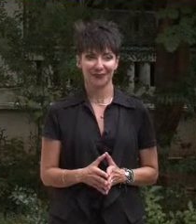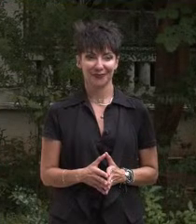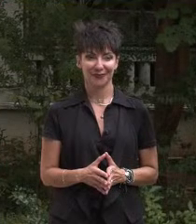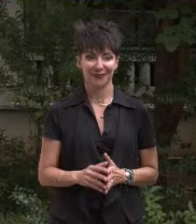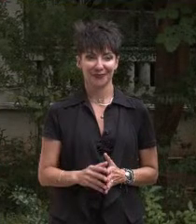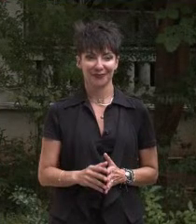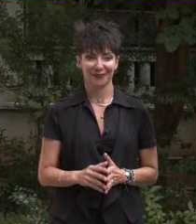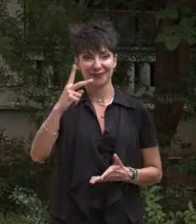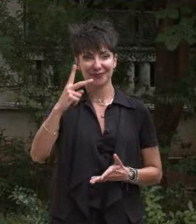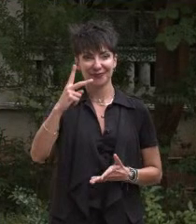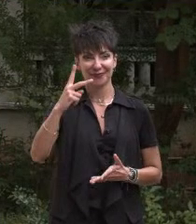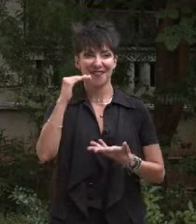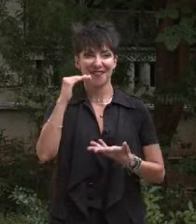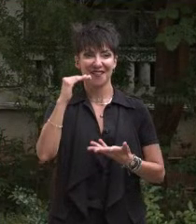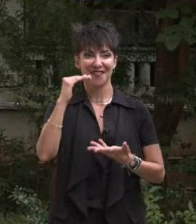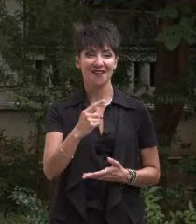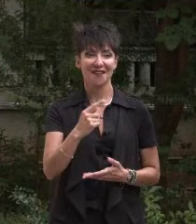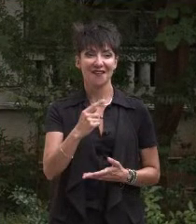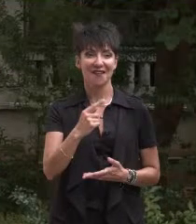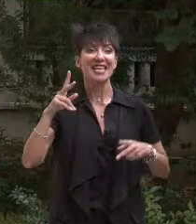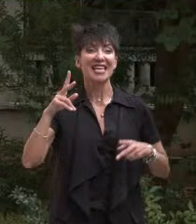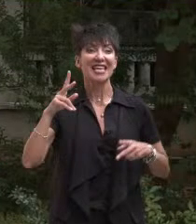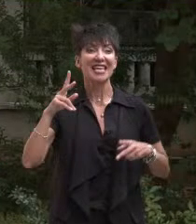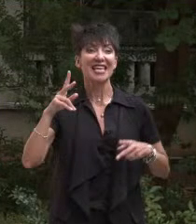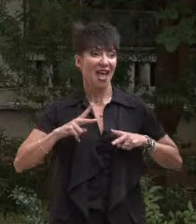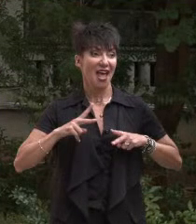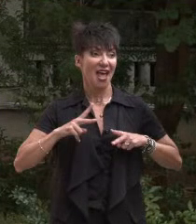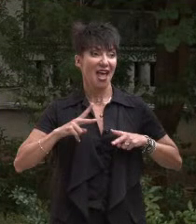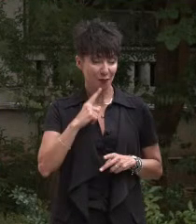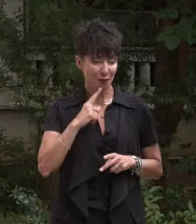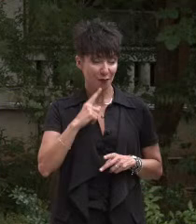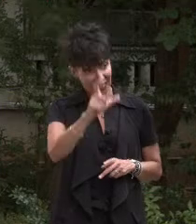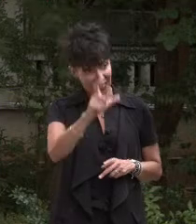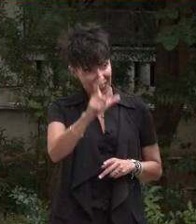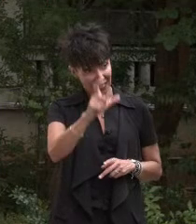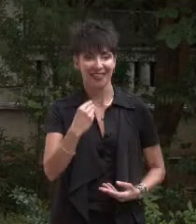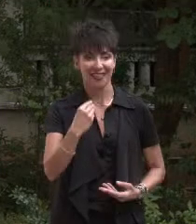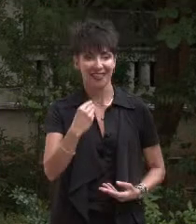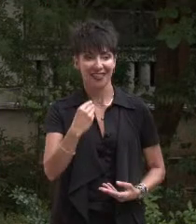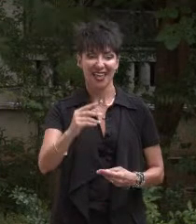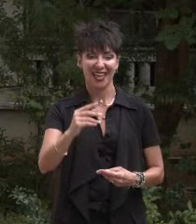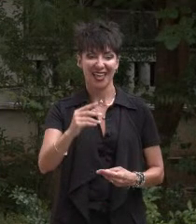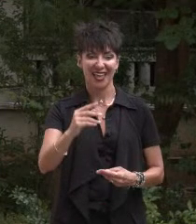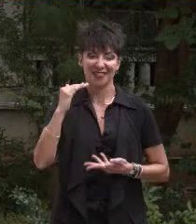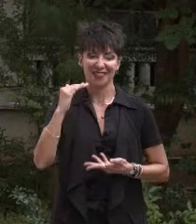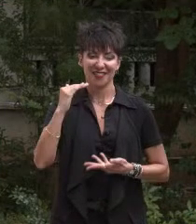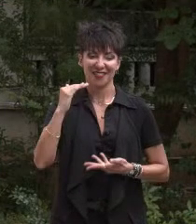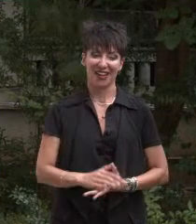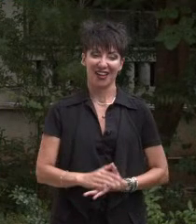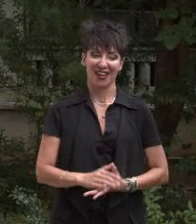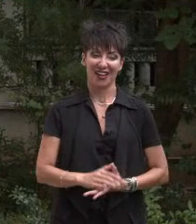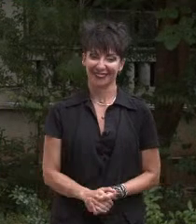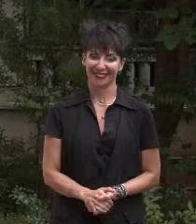Συνεχίζουμε με το δεύτερο βραβείο. Καλούμε την Υφυπουργό κυρία Σοφία Βούλτεψη να παραδώσει το δεύτερο βραβείο.